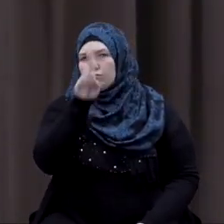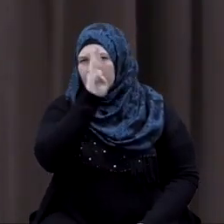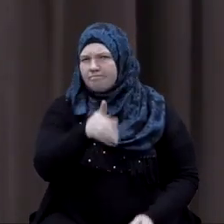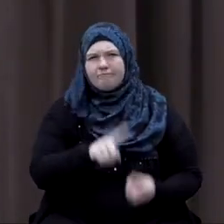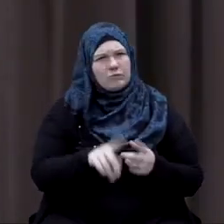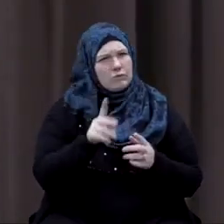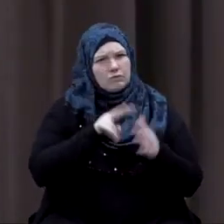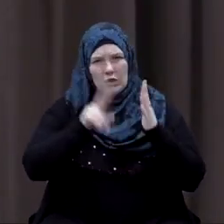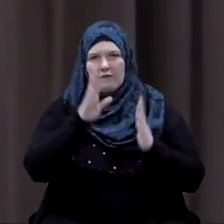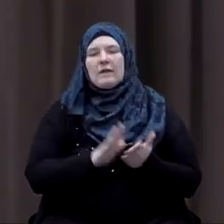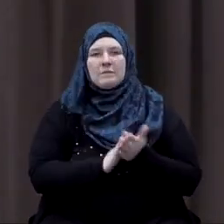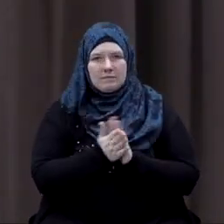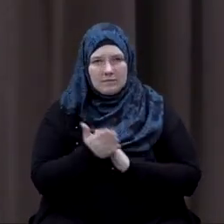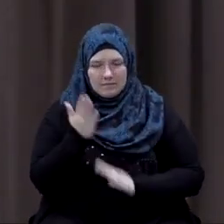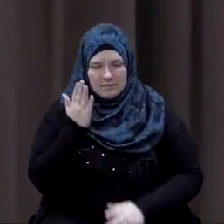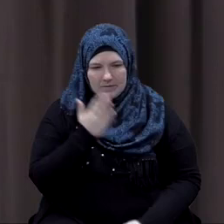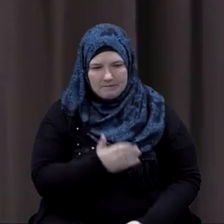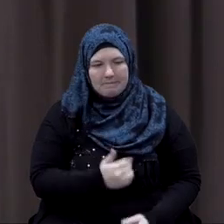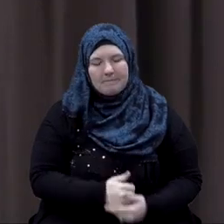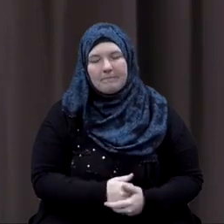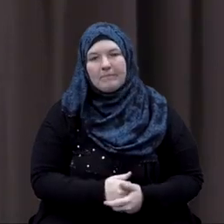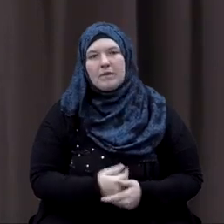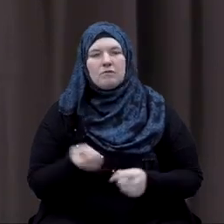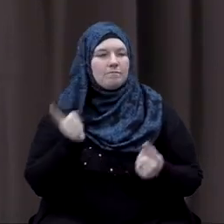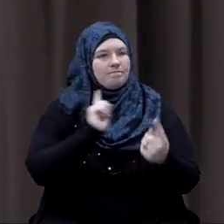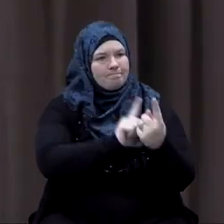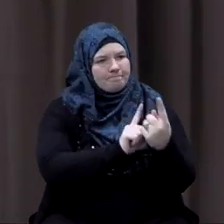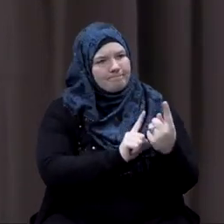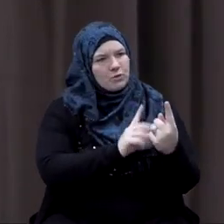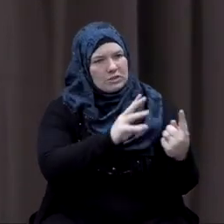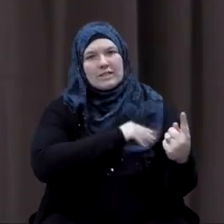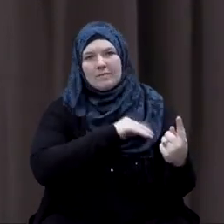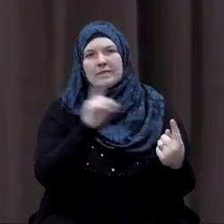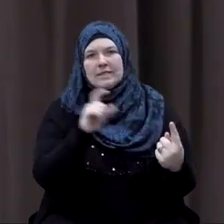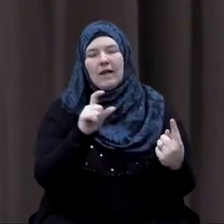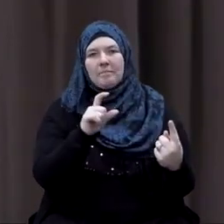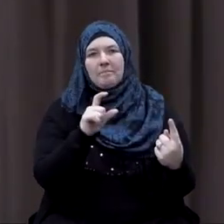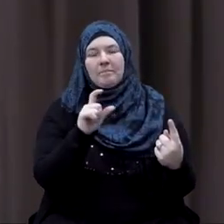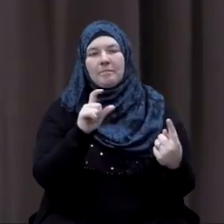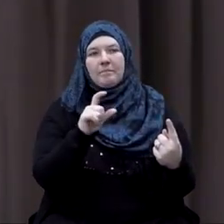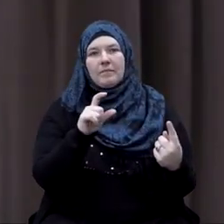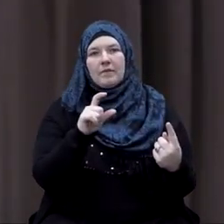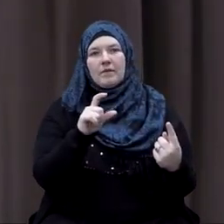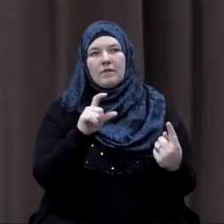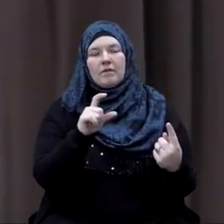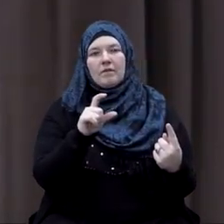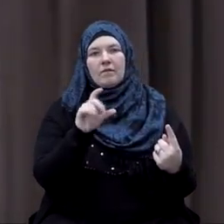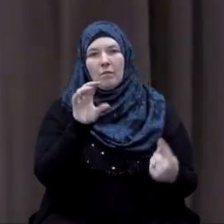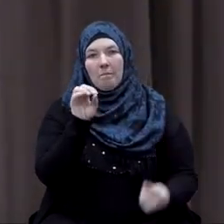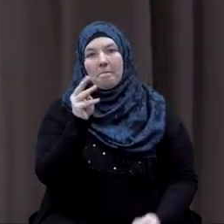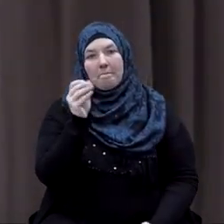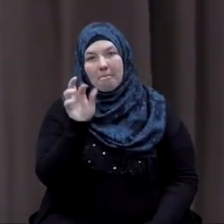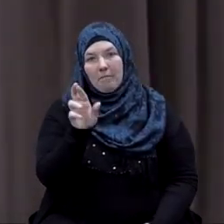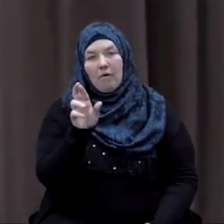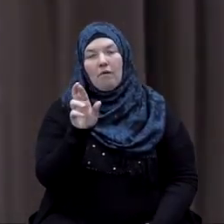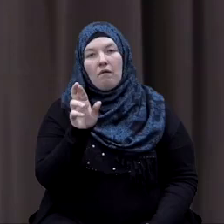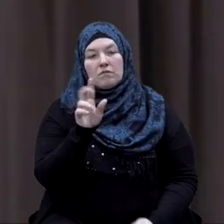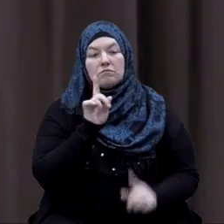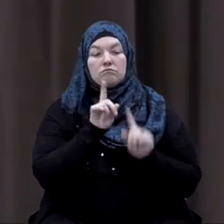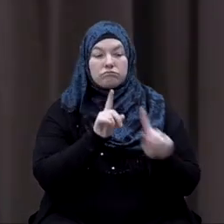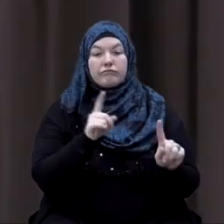to the Prophet ﷺ to surrender. And he was seen by one